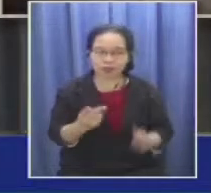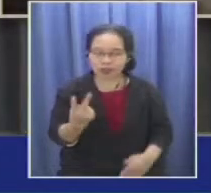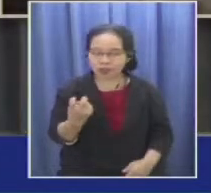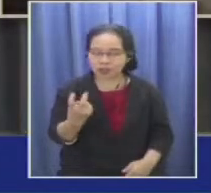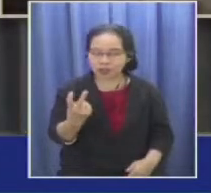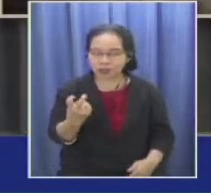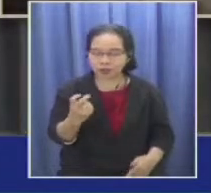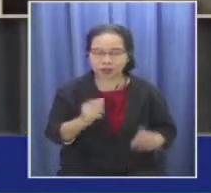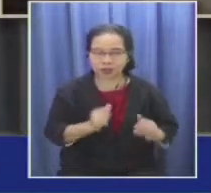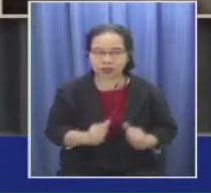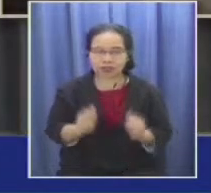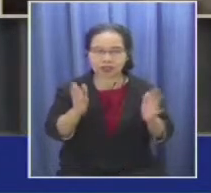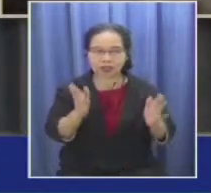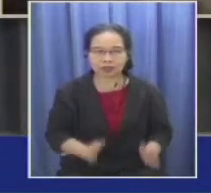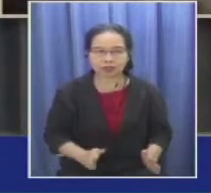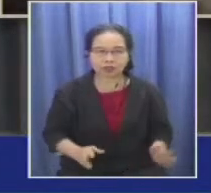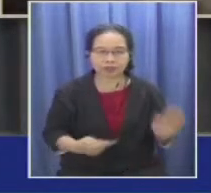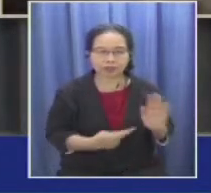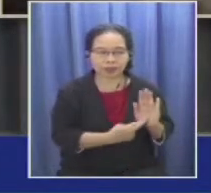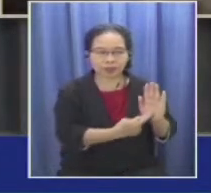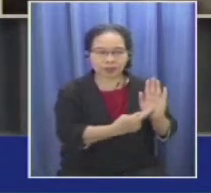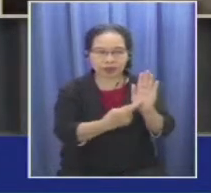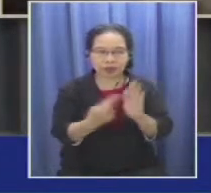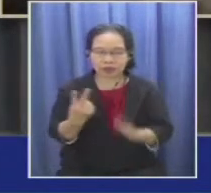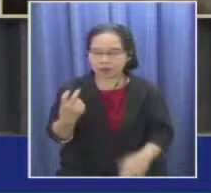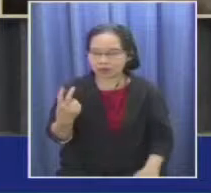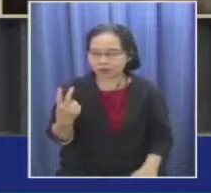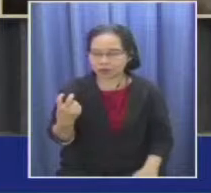mane besi Yuda ananmu